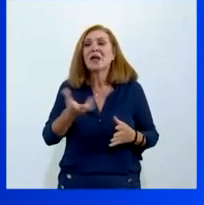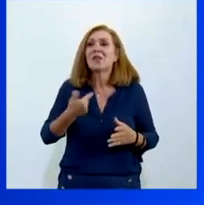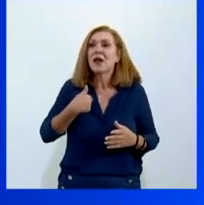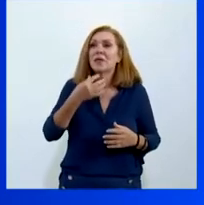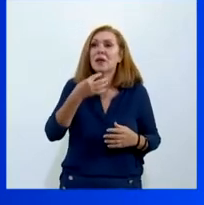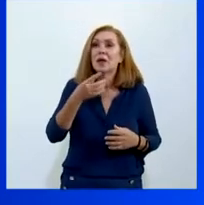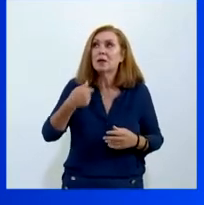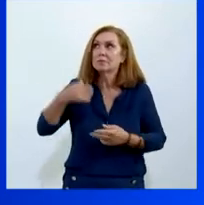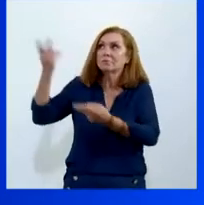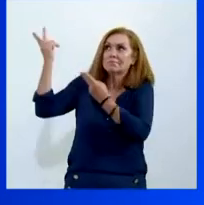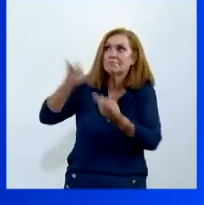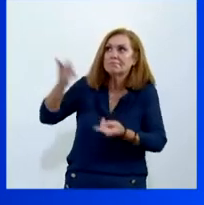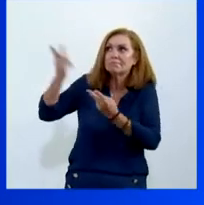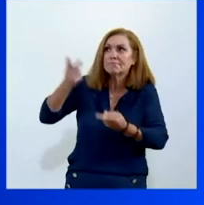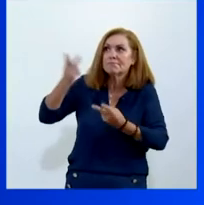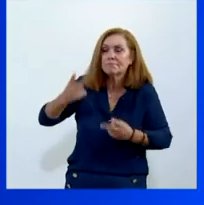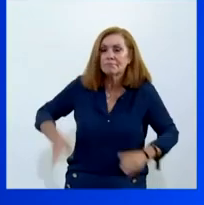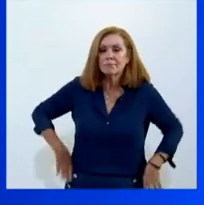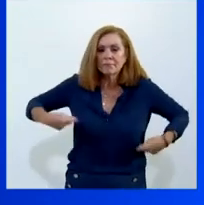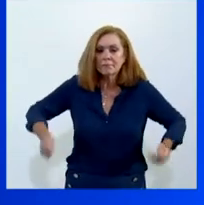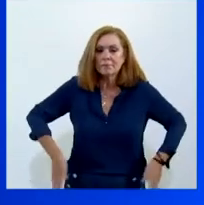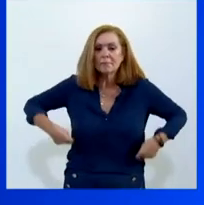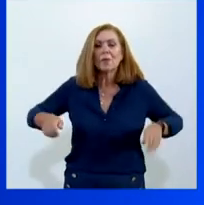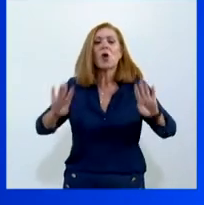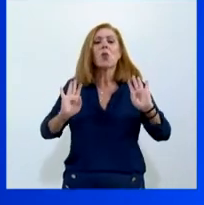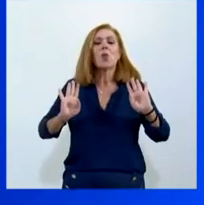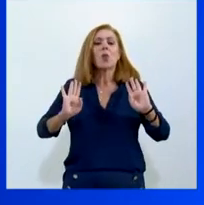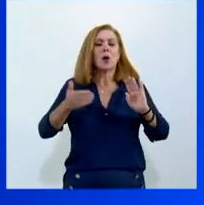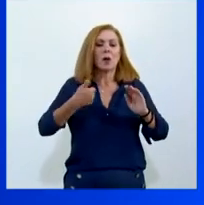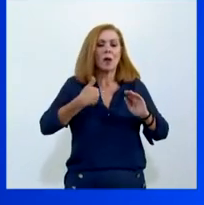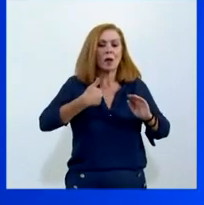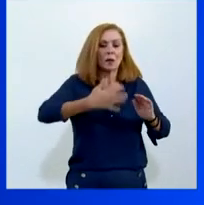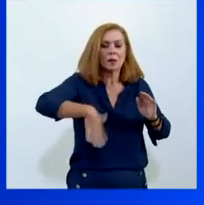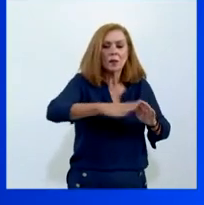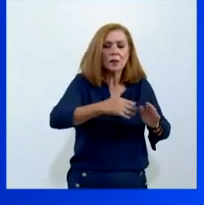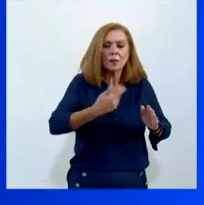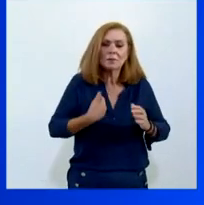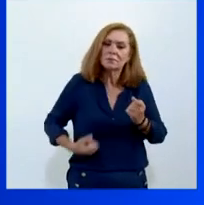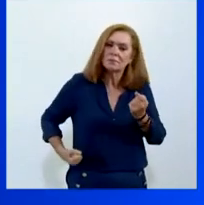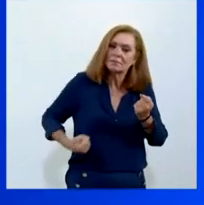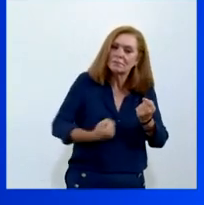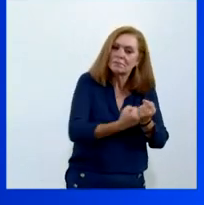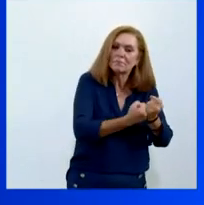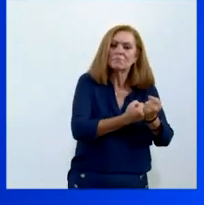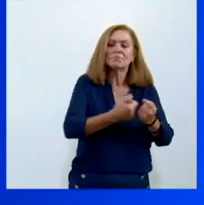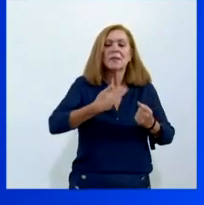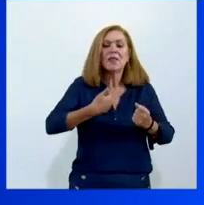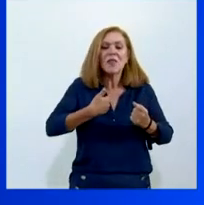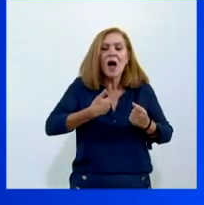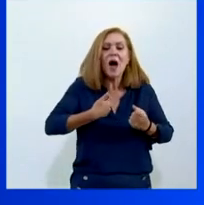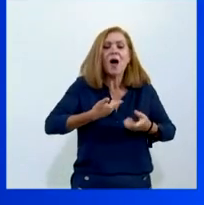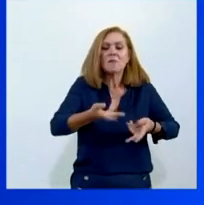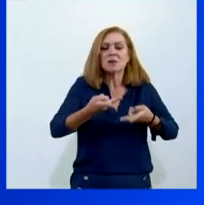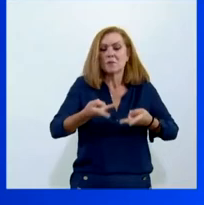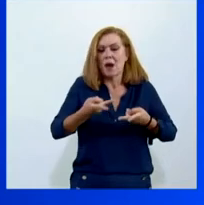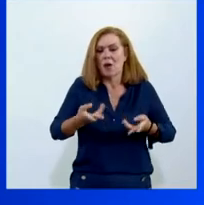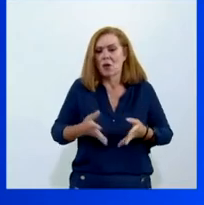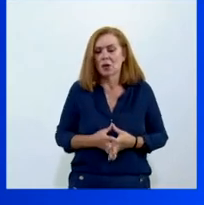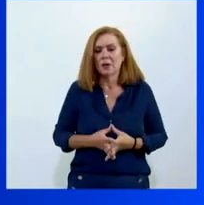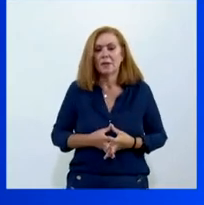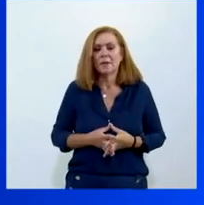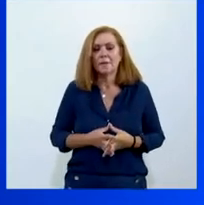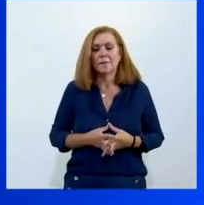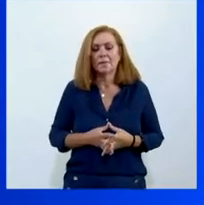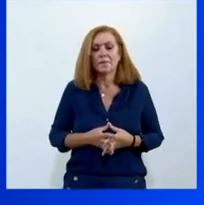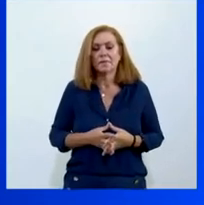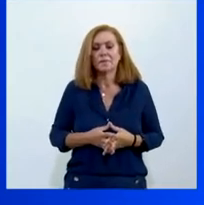εισαγόμενα προϊόντα, αλλά στηρίζουμε με αυτόν τον τρόπο την δικιά μας εγχώρια παραγωγή. Έχω